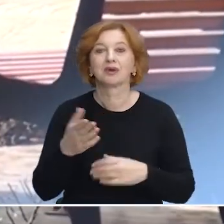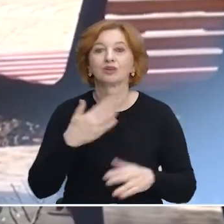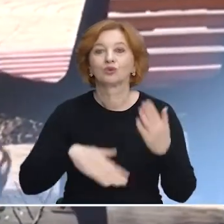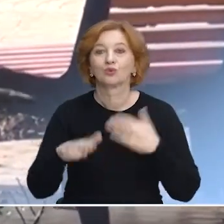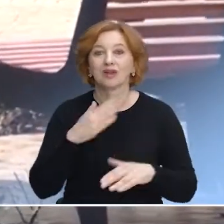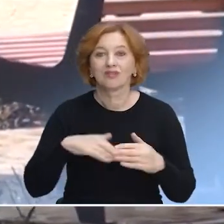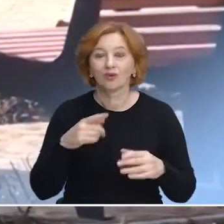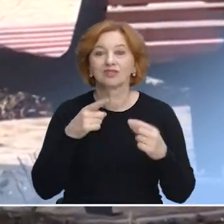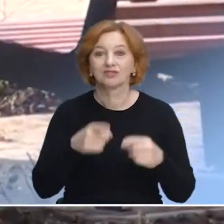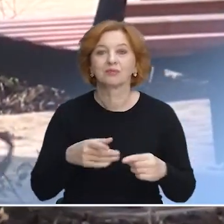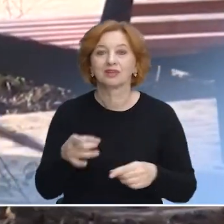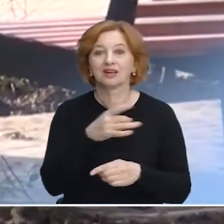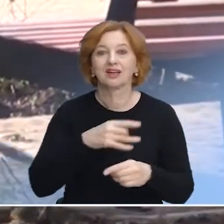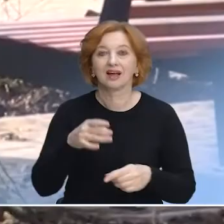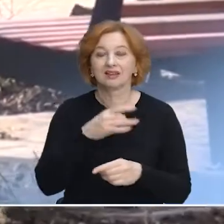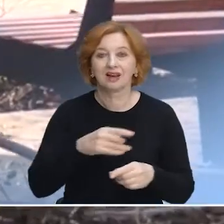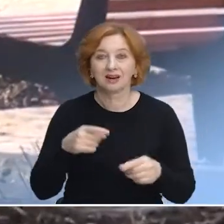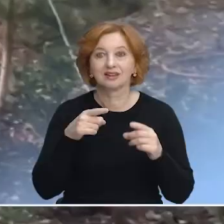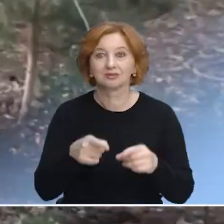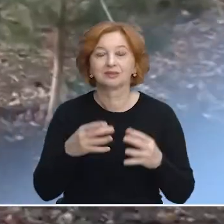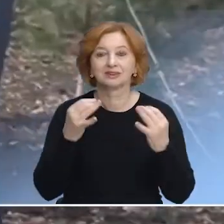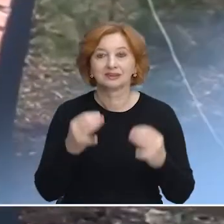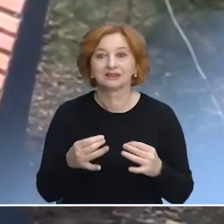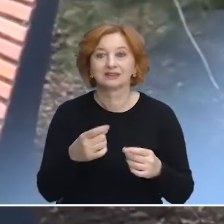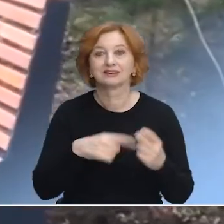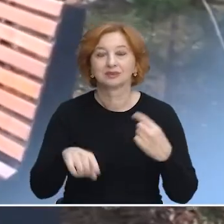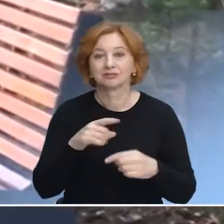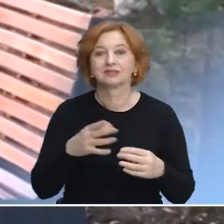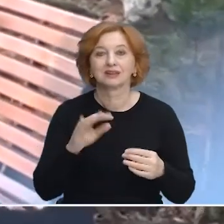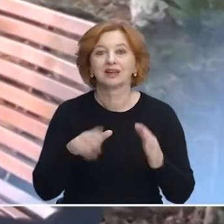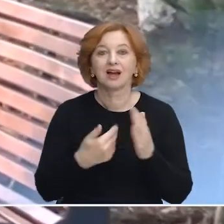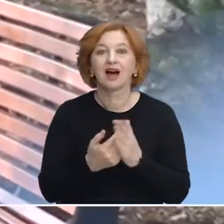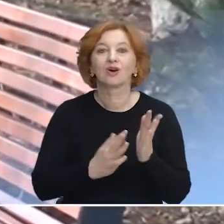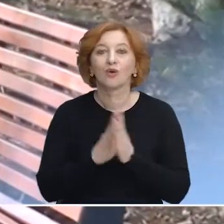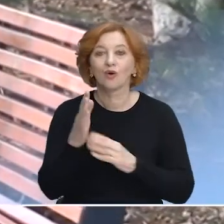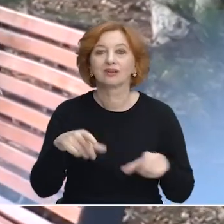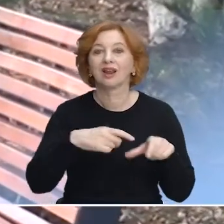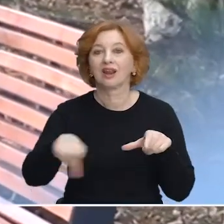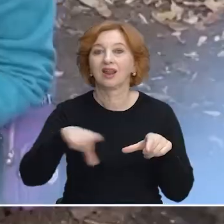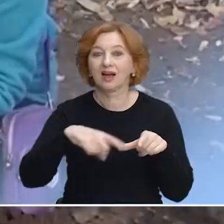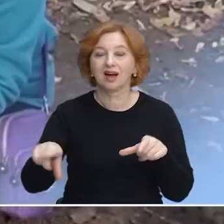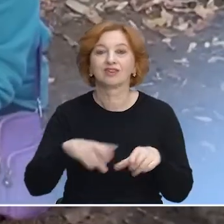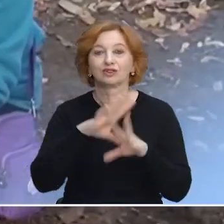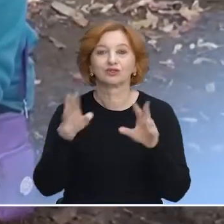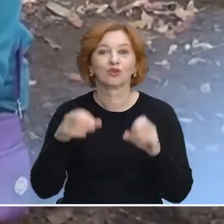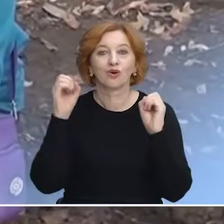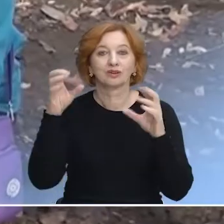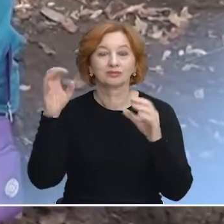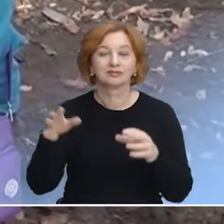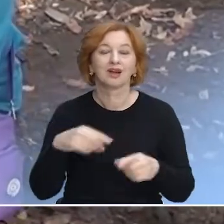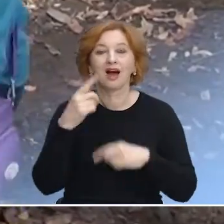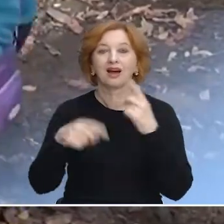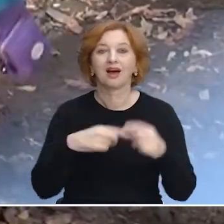удовольствием походили, полюбовались ухоженными клумбами, новенькими дорожками и лавочками, освещением и будущими аттракционами.